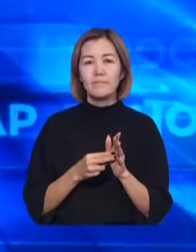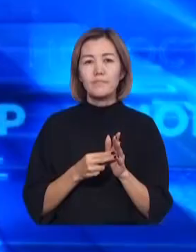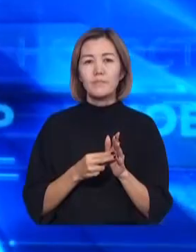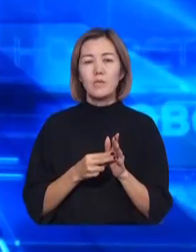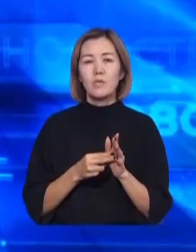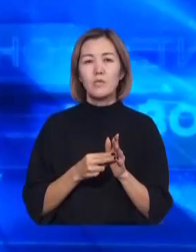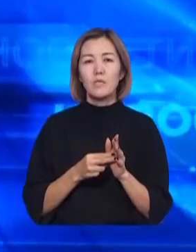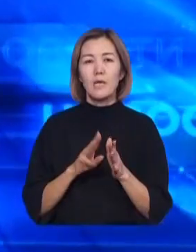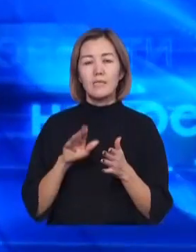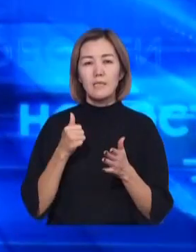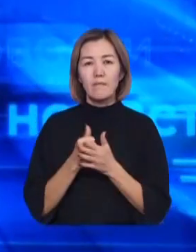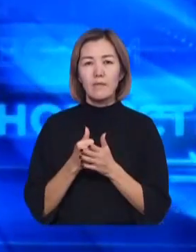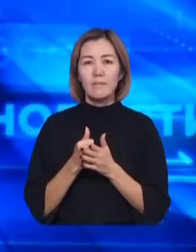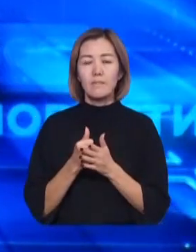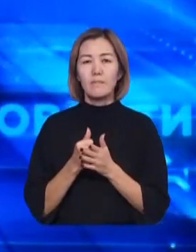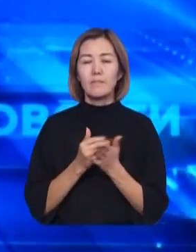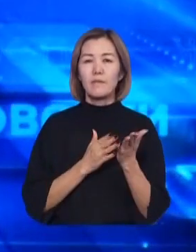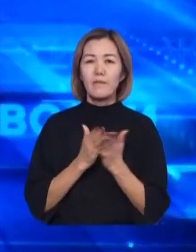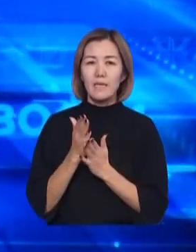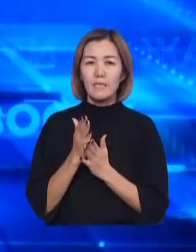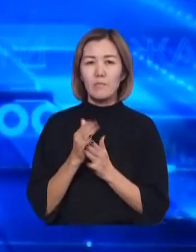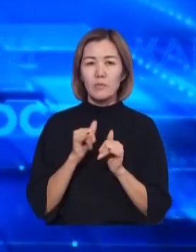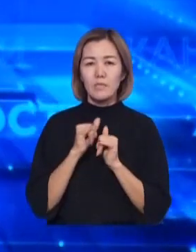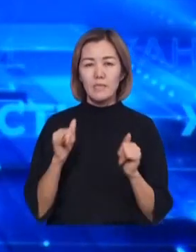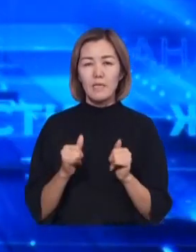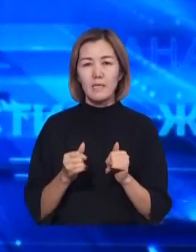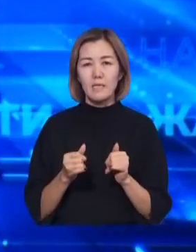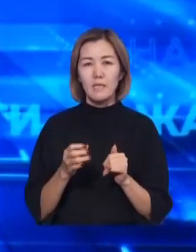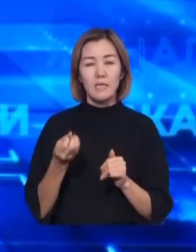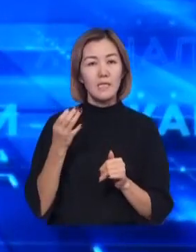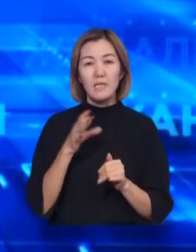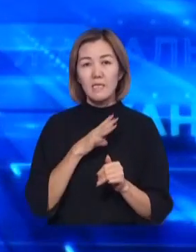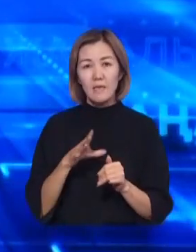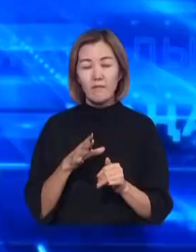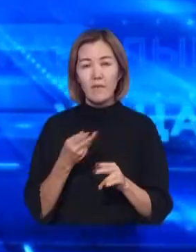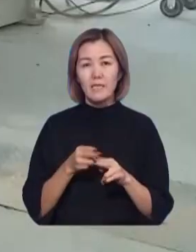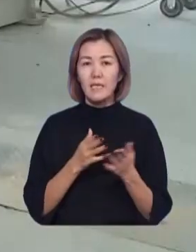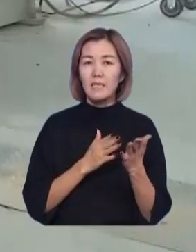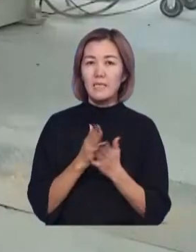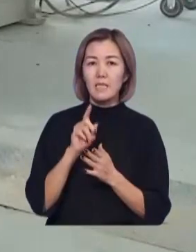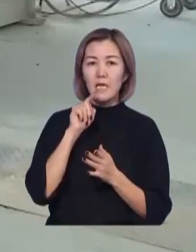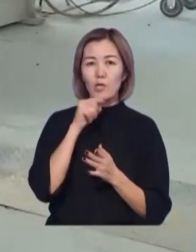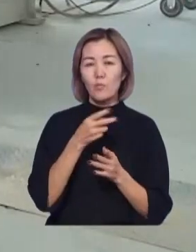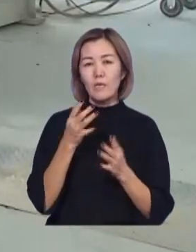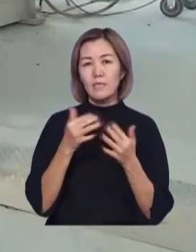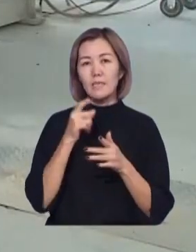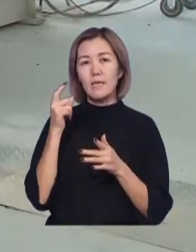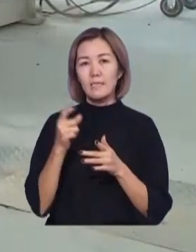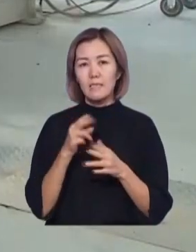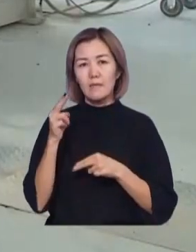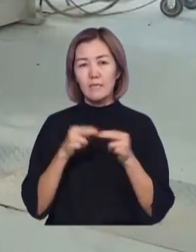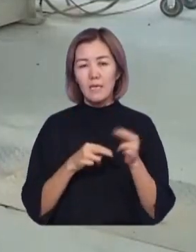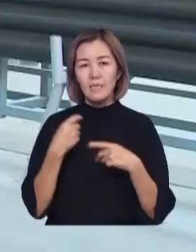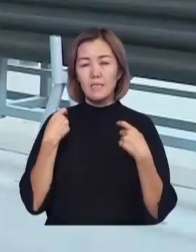бюджета чиновники отметили что основными двигателями роста стали не нефть А такие сектора как экономика сельское